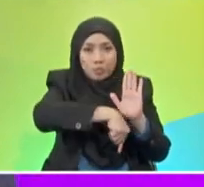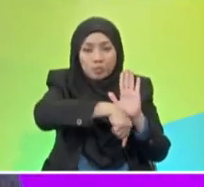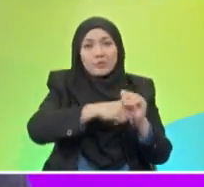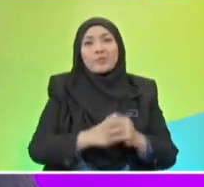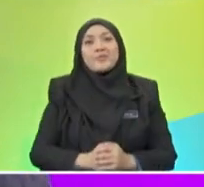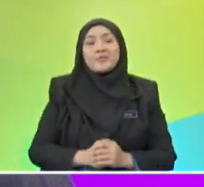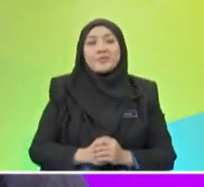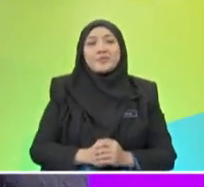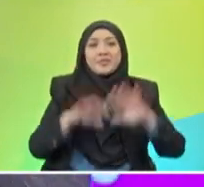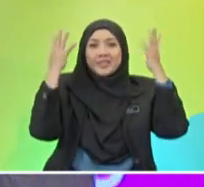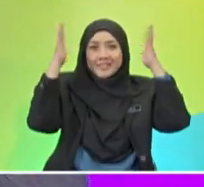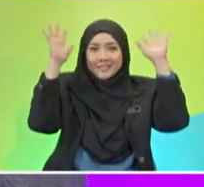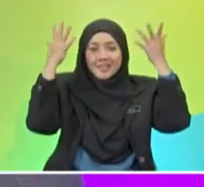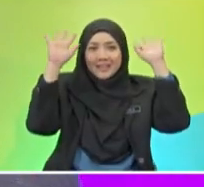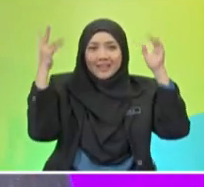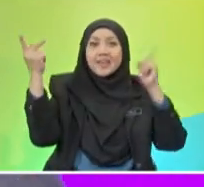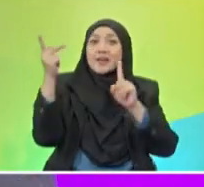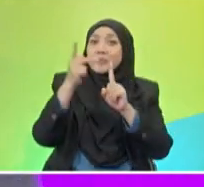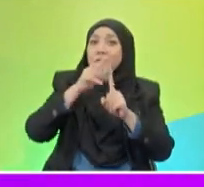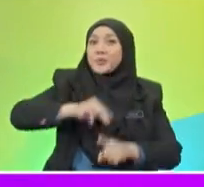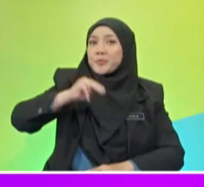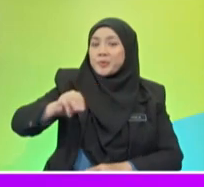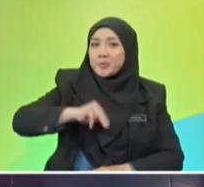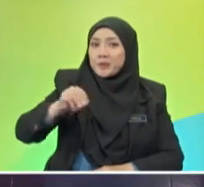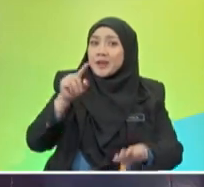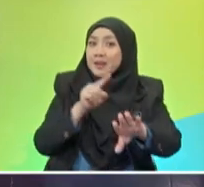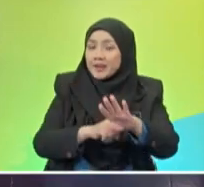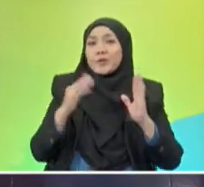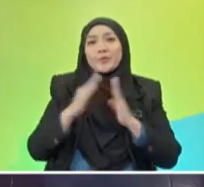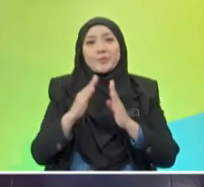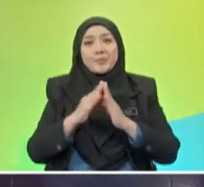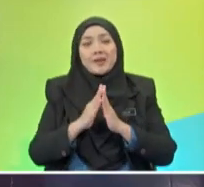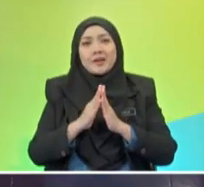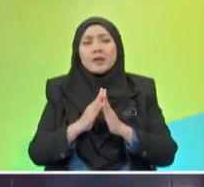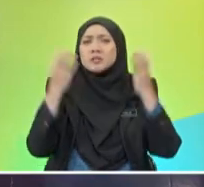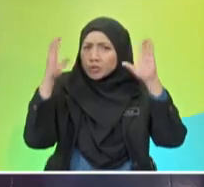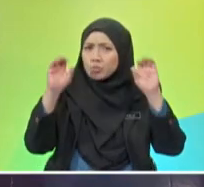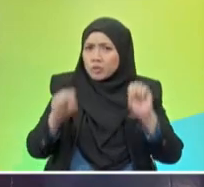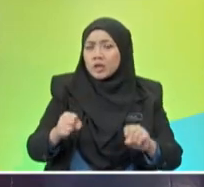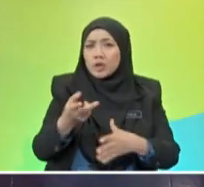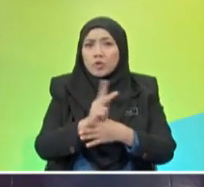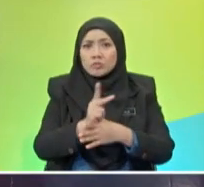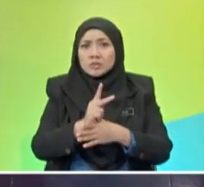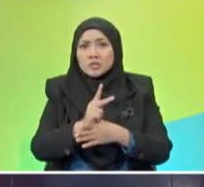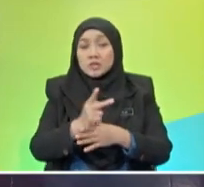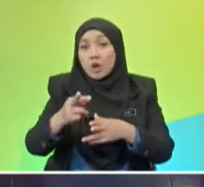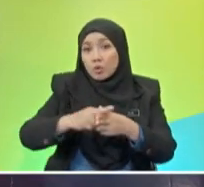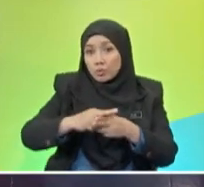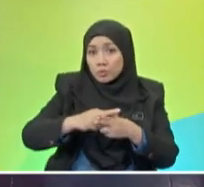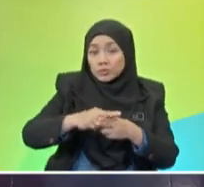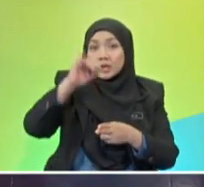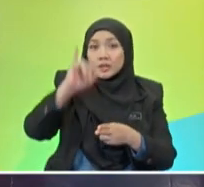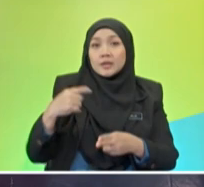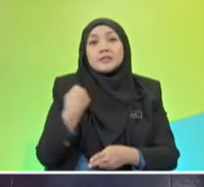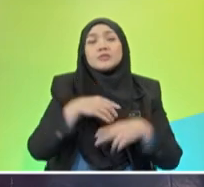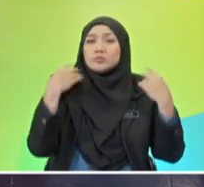menurun. Yeay, kita bagi tepukan pada murid-murid di rumah. Baiklah, cikgu, boleh tak cikgu kongsikan rumusan yang apa yang telah kita pelajari hari ini,